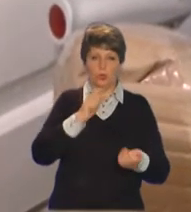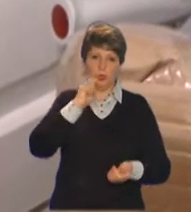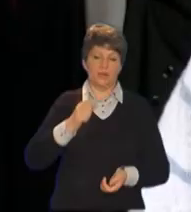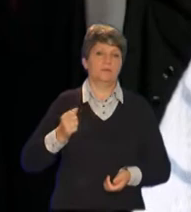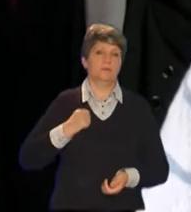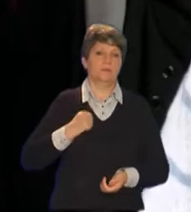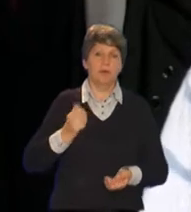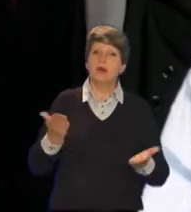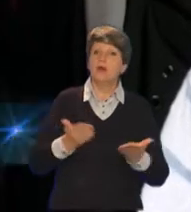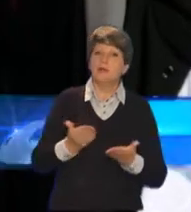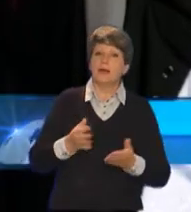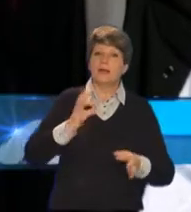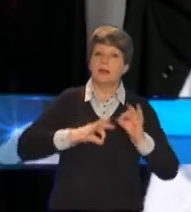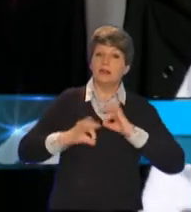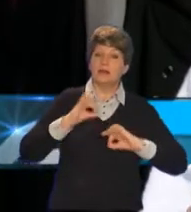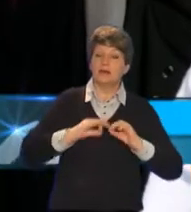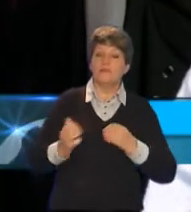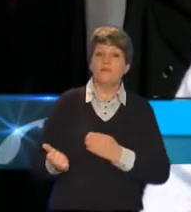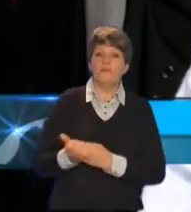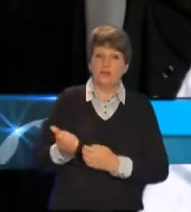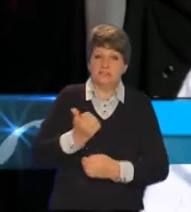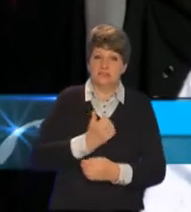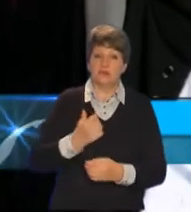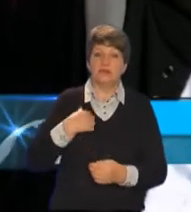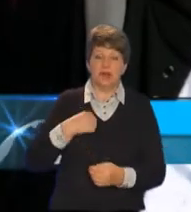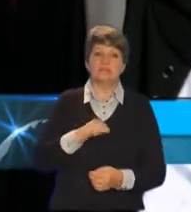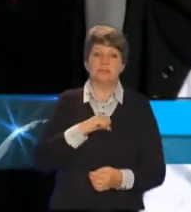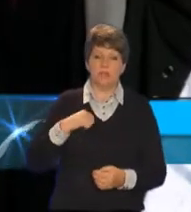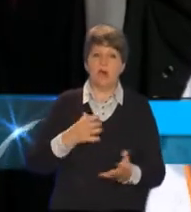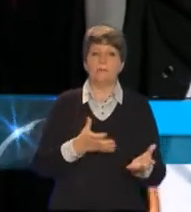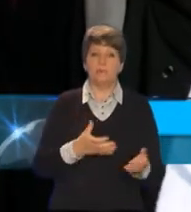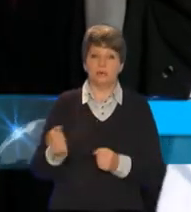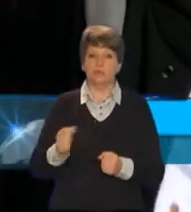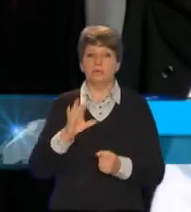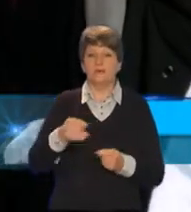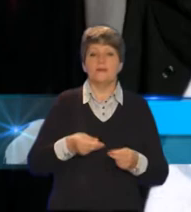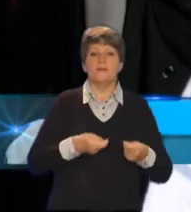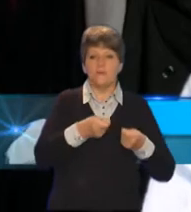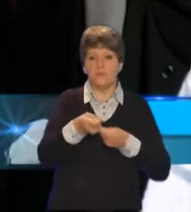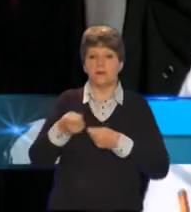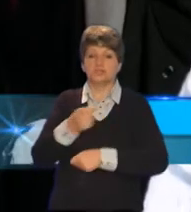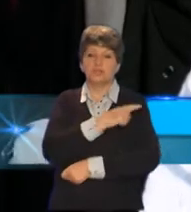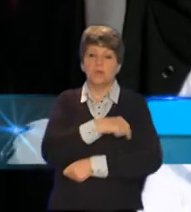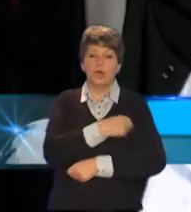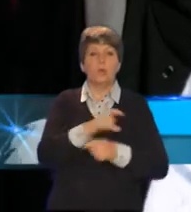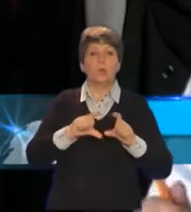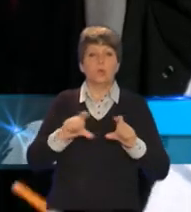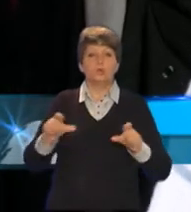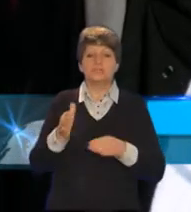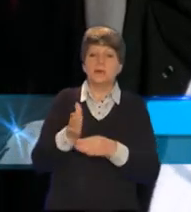захисникам. Які ліки присилаються, я безпосередньо сама беру їх і везу в госпіталя,